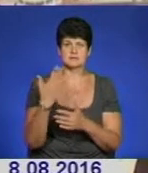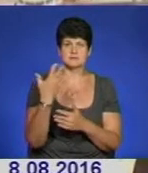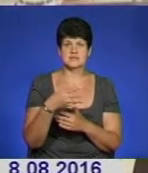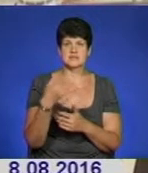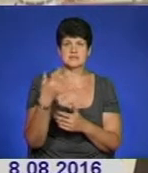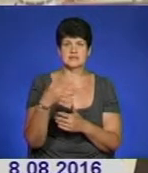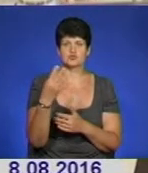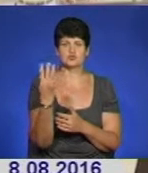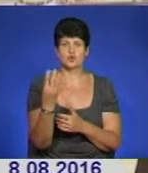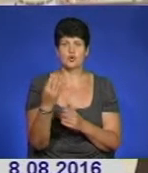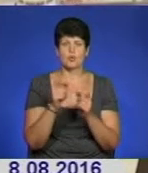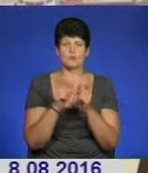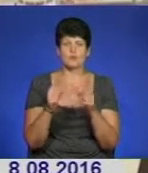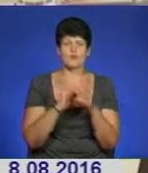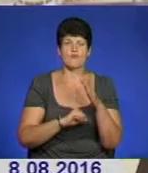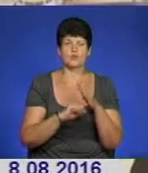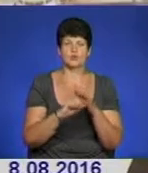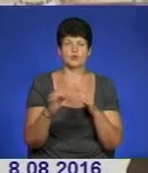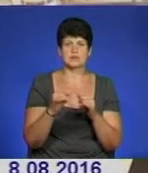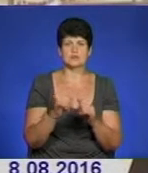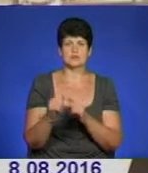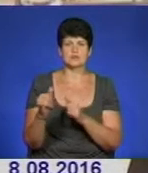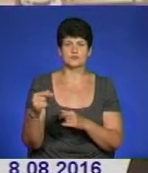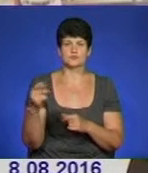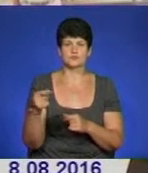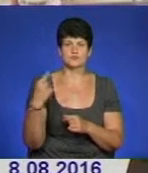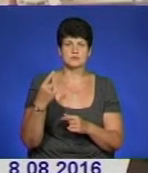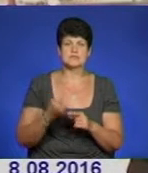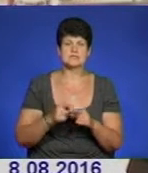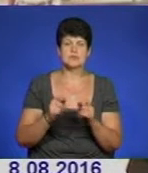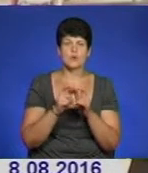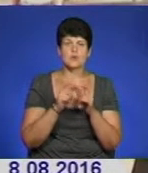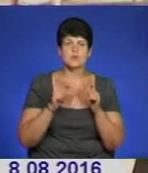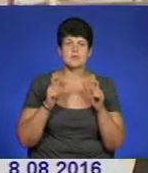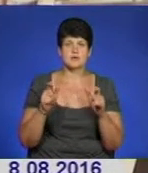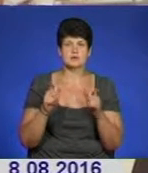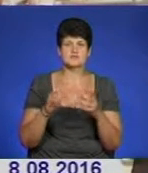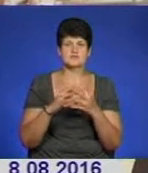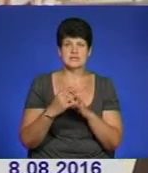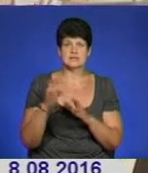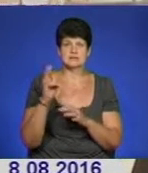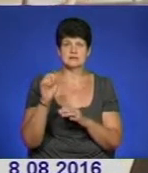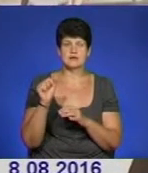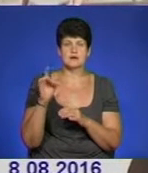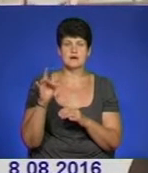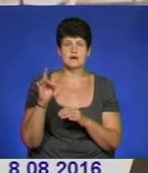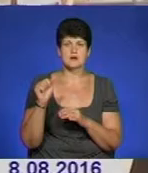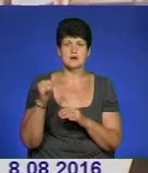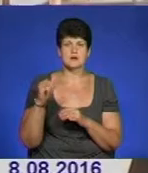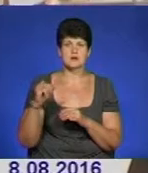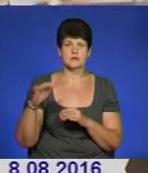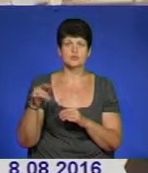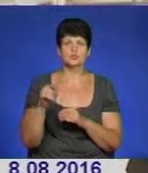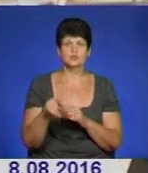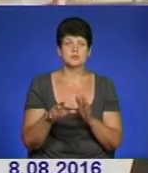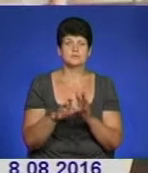фонду регіонального розвитку в Тернопільській області. Це об'єкт школи в селі Нараїв. Значить, тут